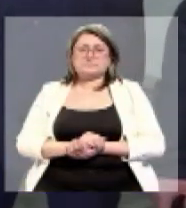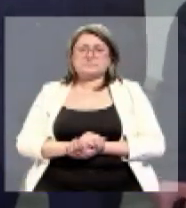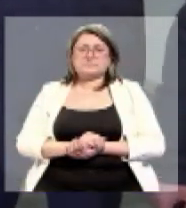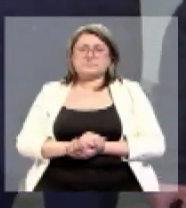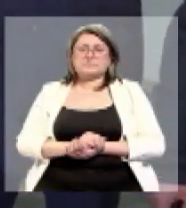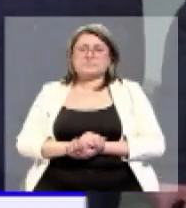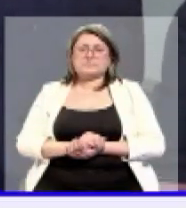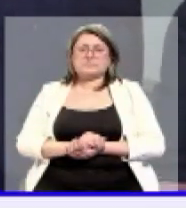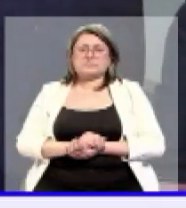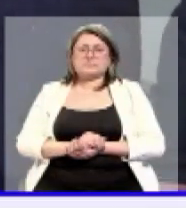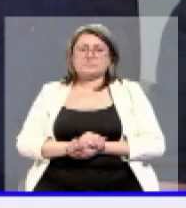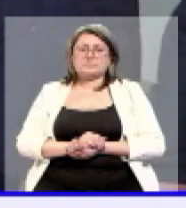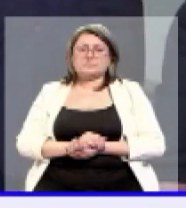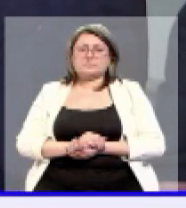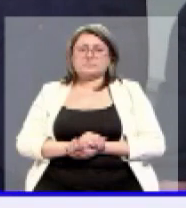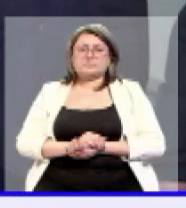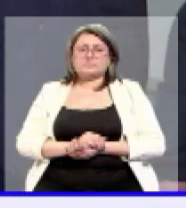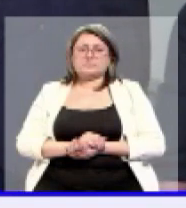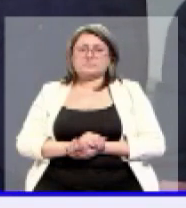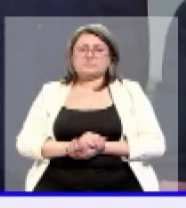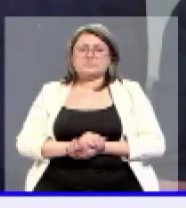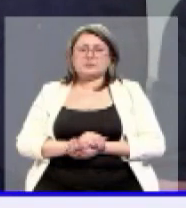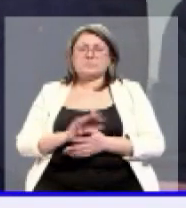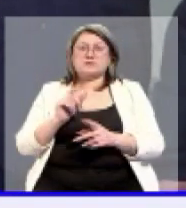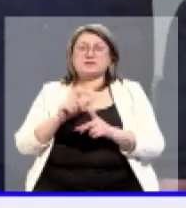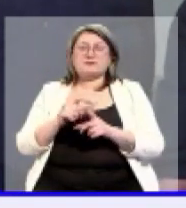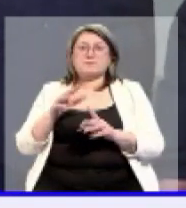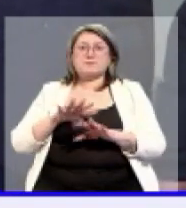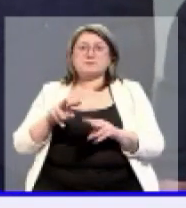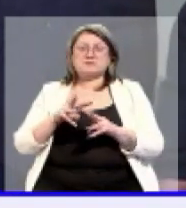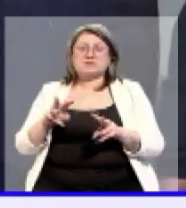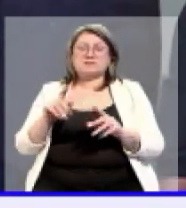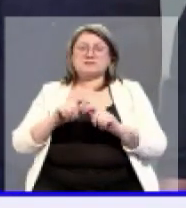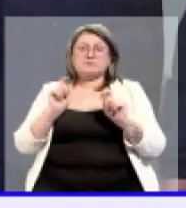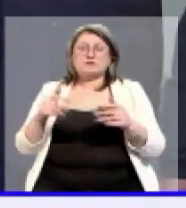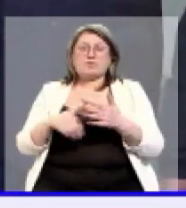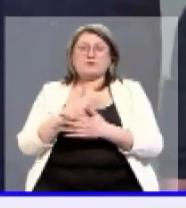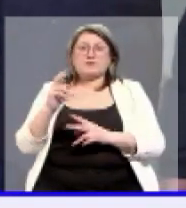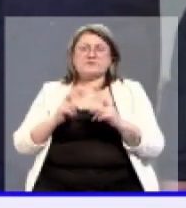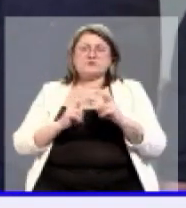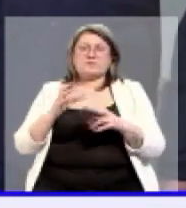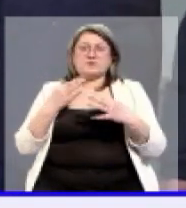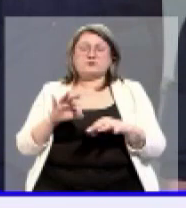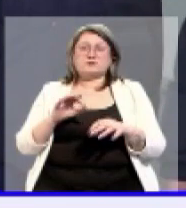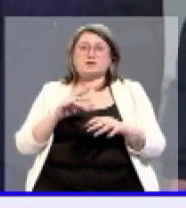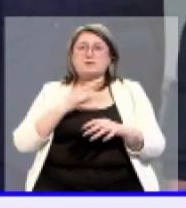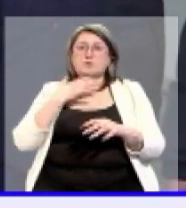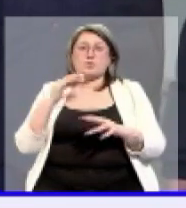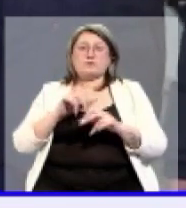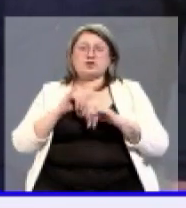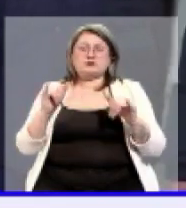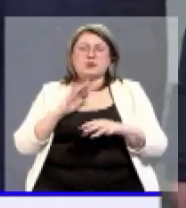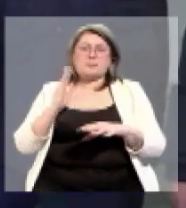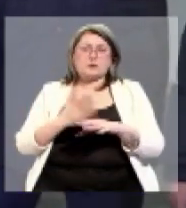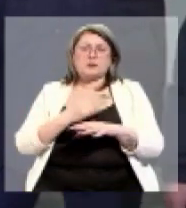ауыл шаруашылығы өнімдерін алуға жауын шашынның кеш түсуі әсер еткенін білеміз. Соған қарамастан бұл көрсеткіш сіздерде де 5%-ға артып